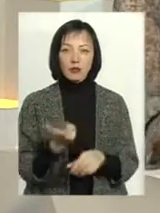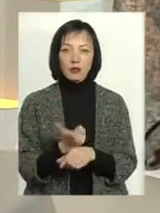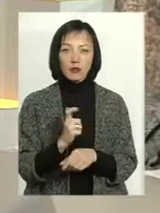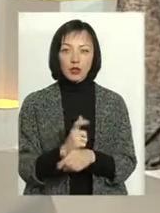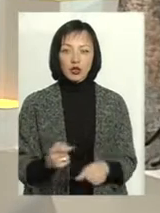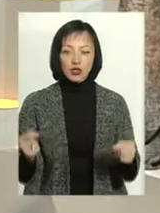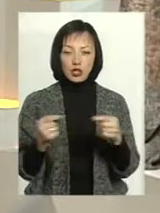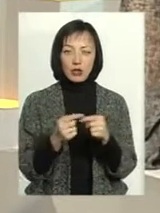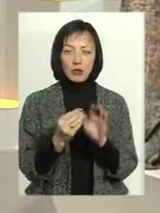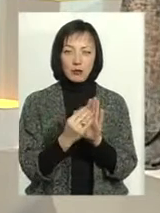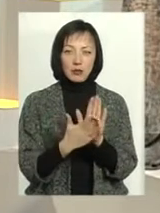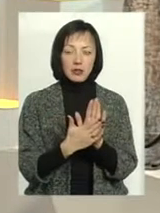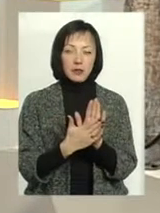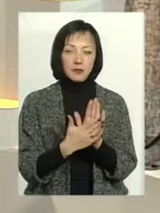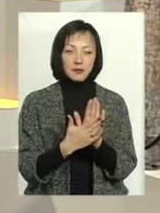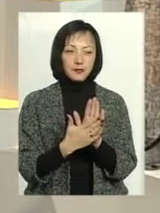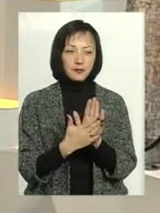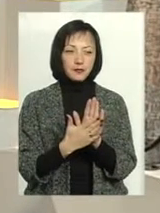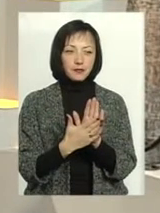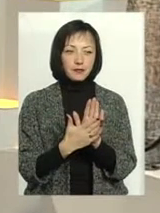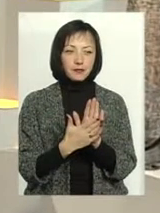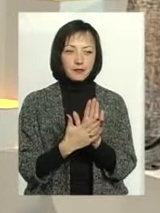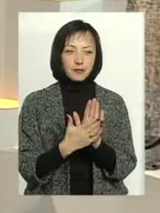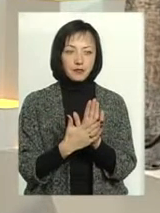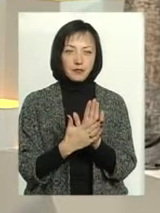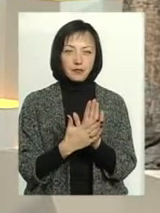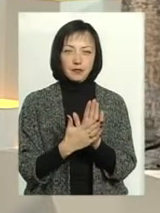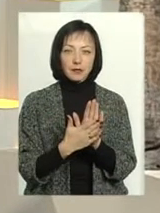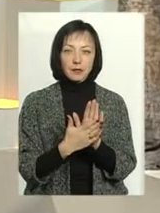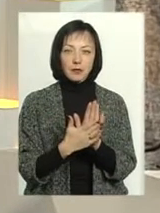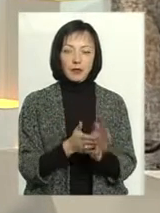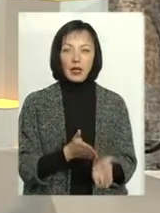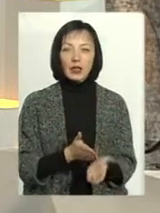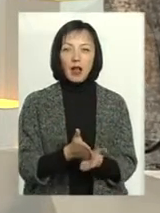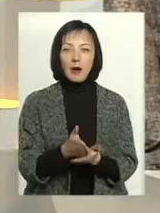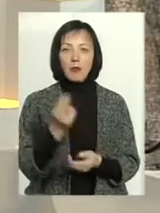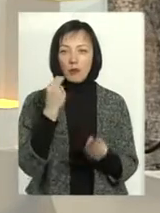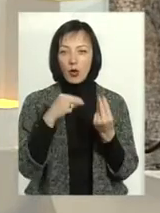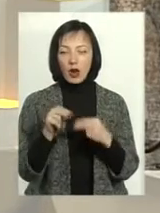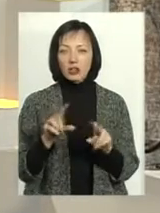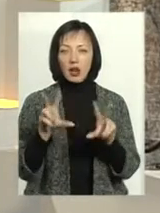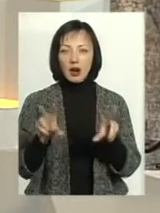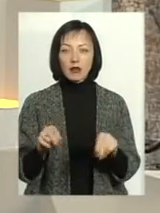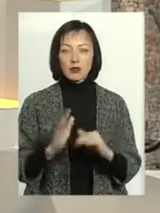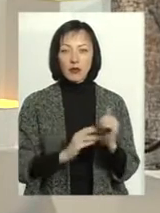можливо, чітко прописати саме той напрямок покращення гарантій